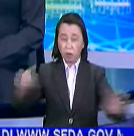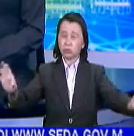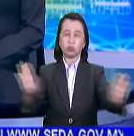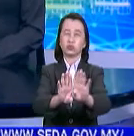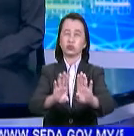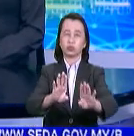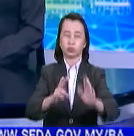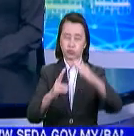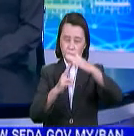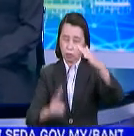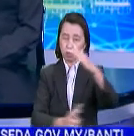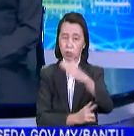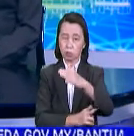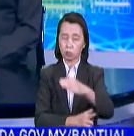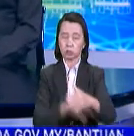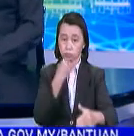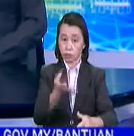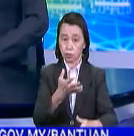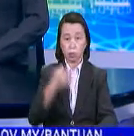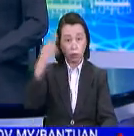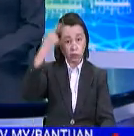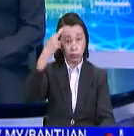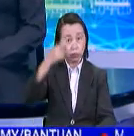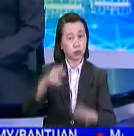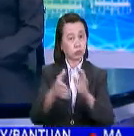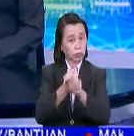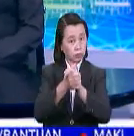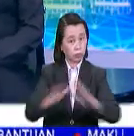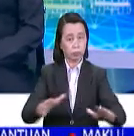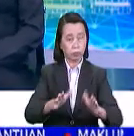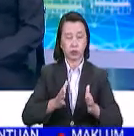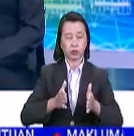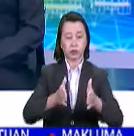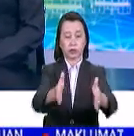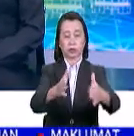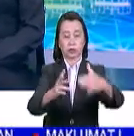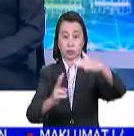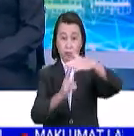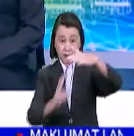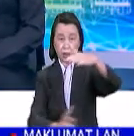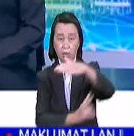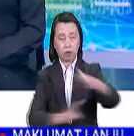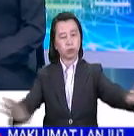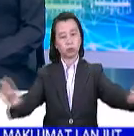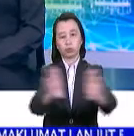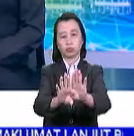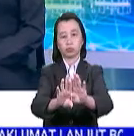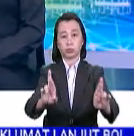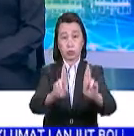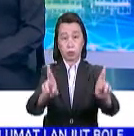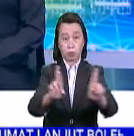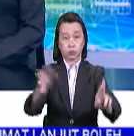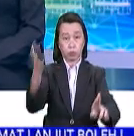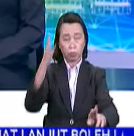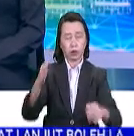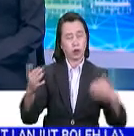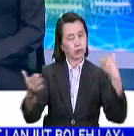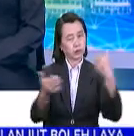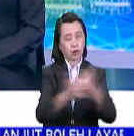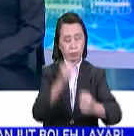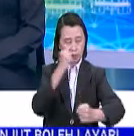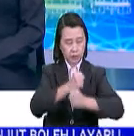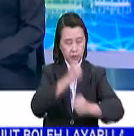penutupan sementara dikeluarkan. Atas faktor keselamatan juga, laluan ditutup berkuat kuasa Rabu lalu sehingga